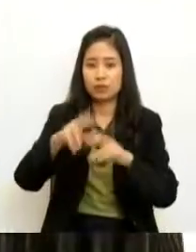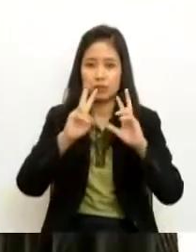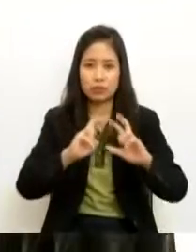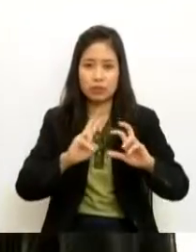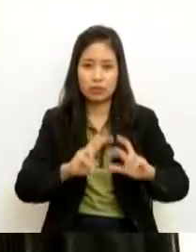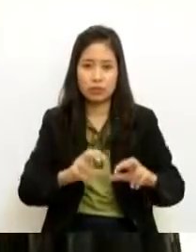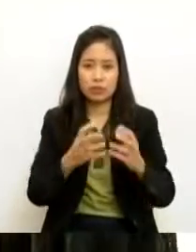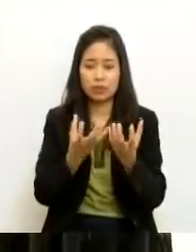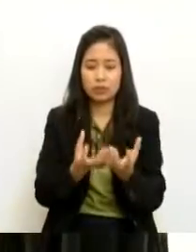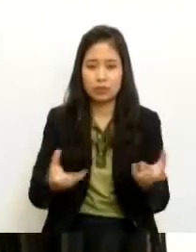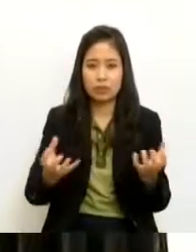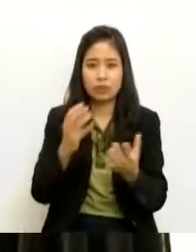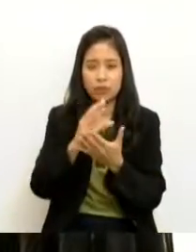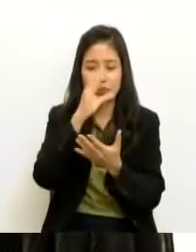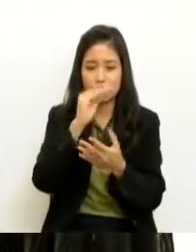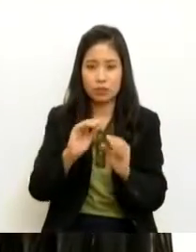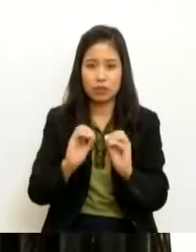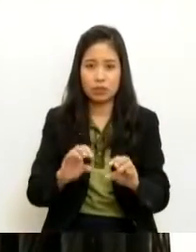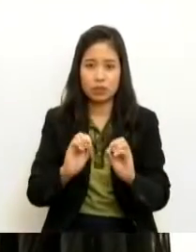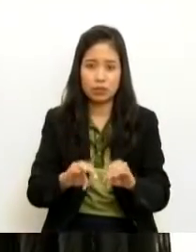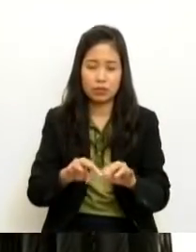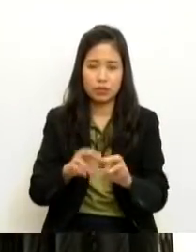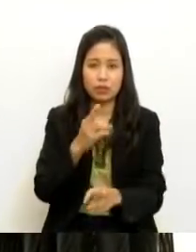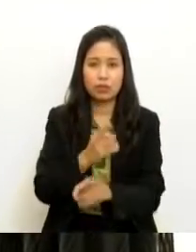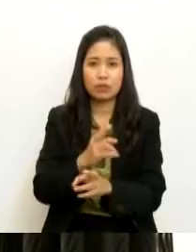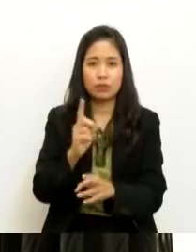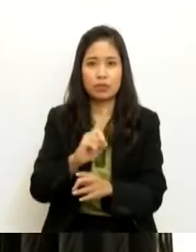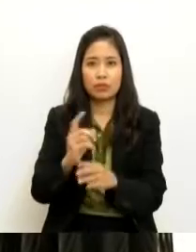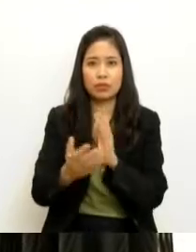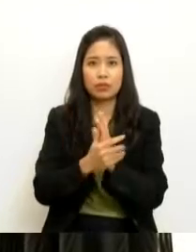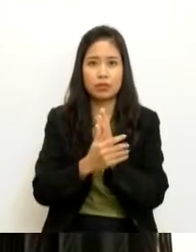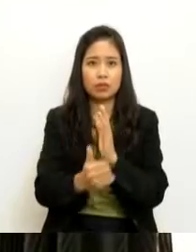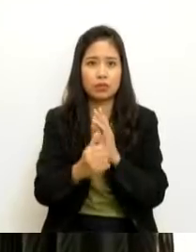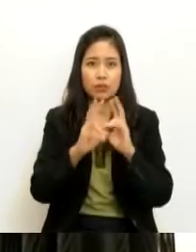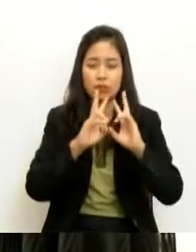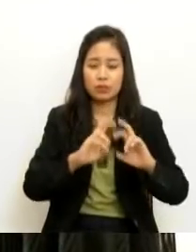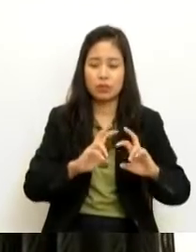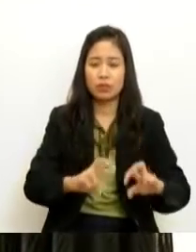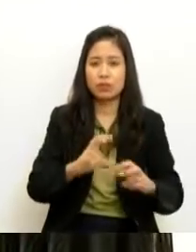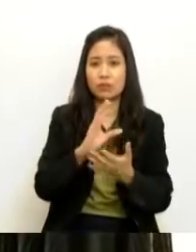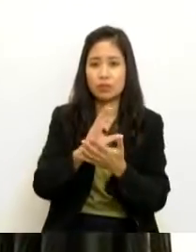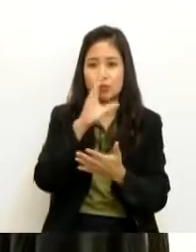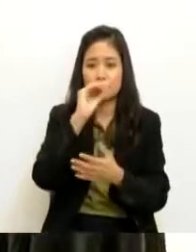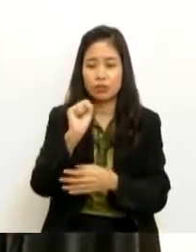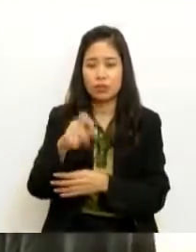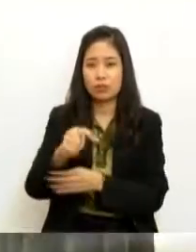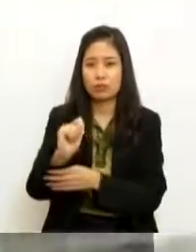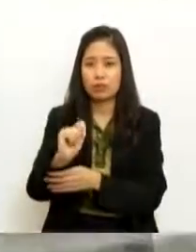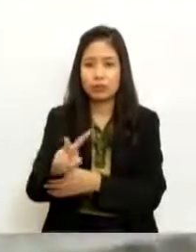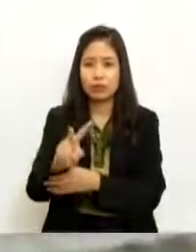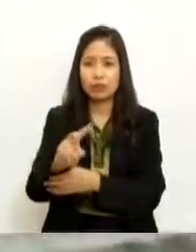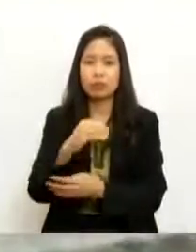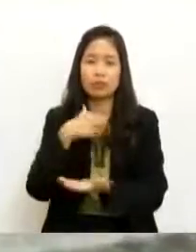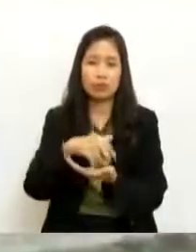กรรมการจัดการเรียนการสอนรักษาการในตำแหน่งผู้เชี่ยวชาญด้านวิจัยทางการศึกษาสพฐ.เปิดเผยว่